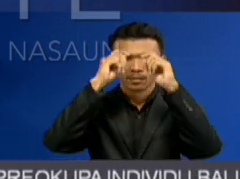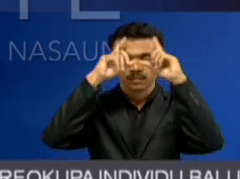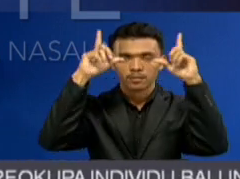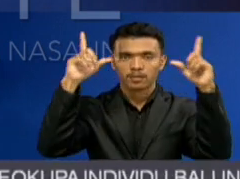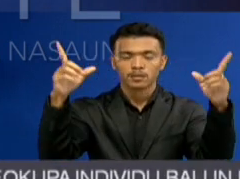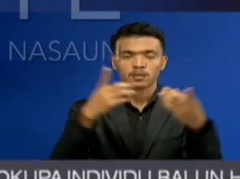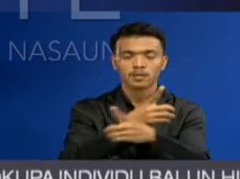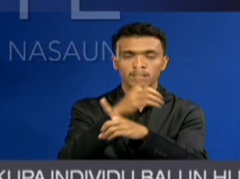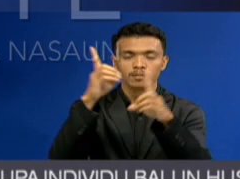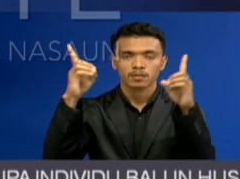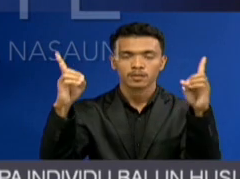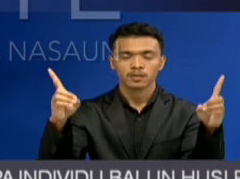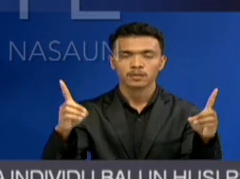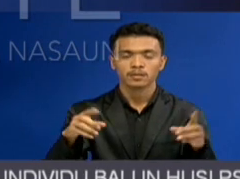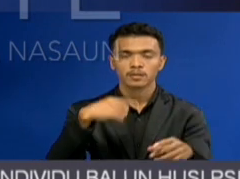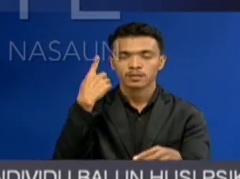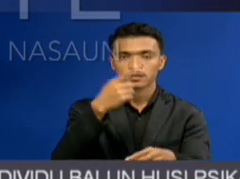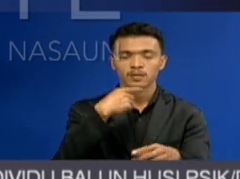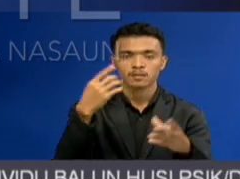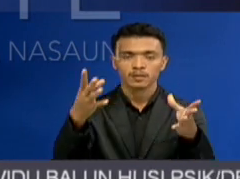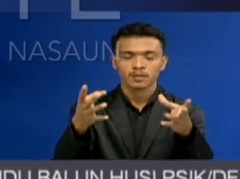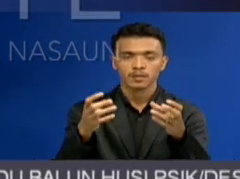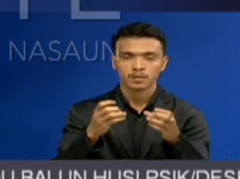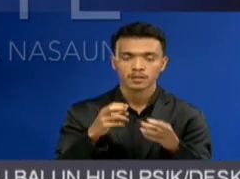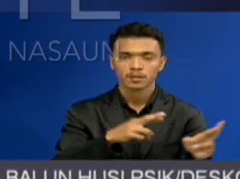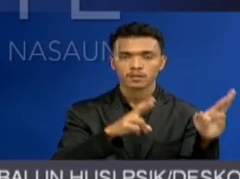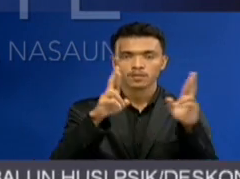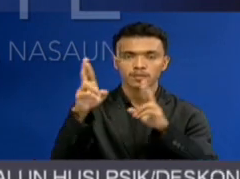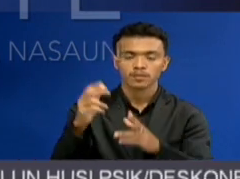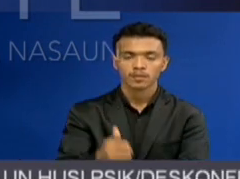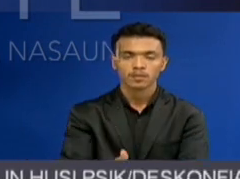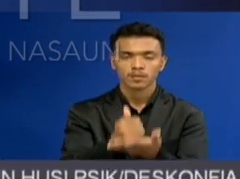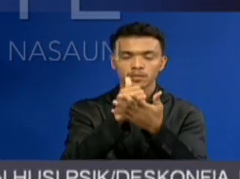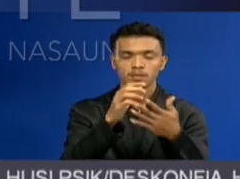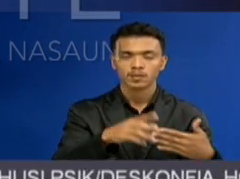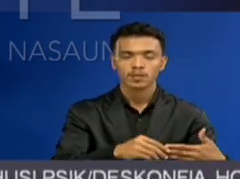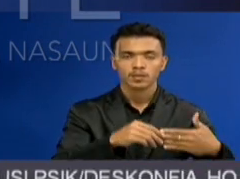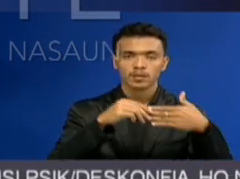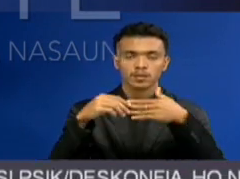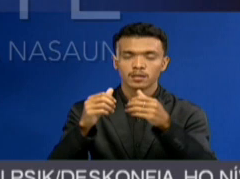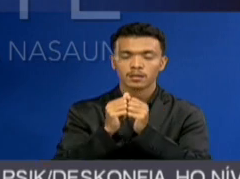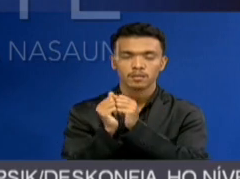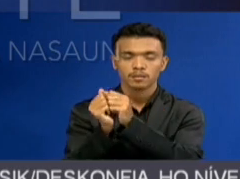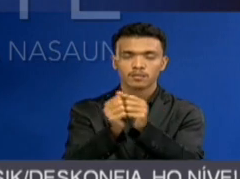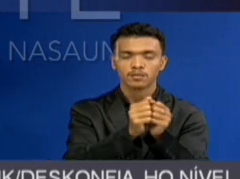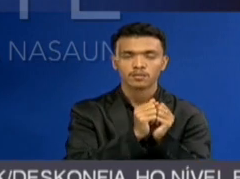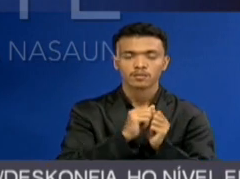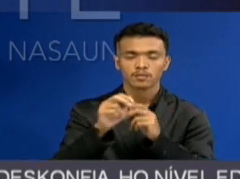kata demokrasi nih sedet maka karak peruntuan atau ba servi ya karak ba ukun hamu tu kopo viha